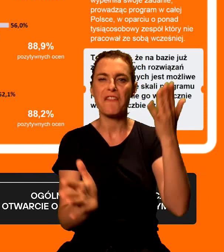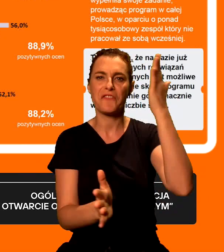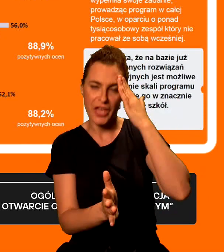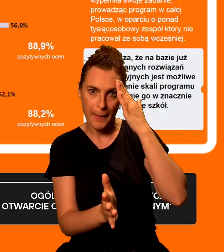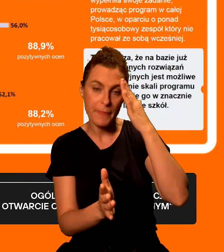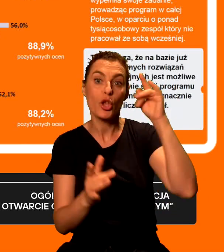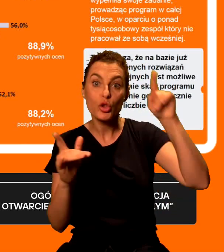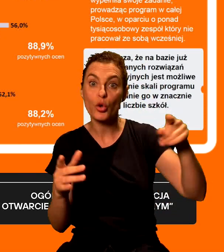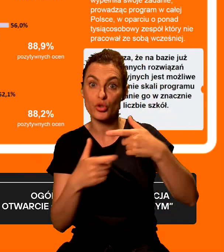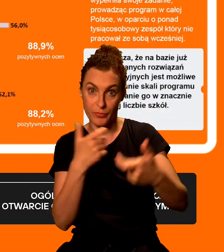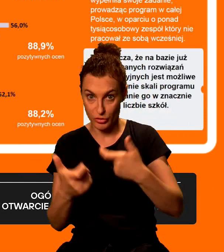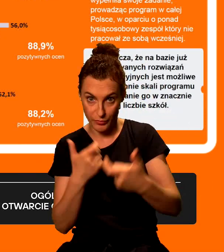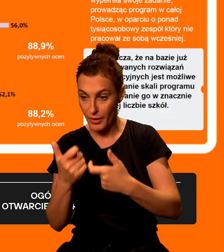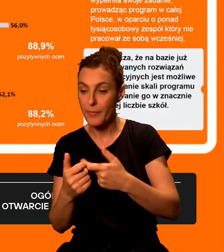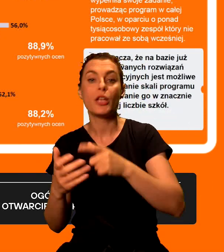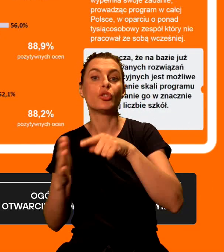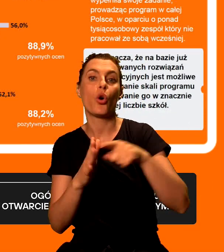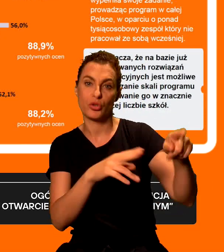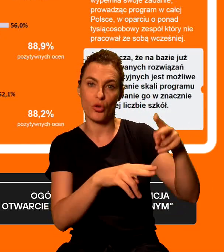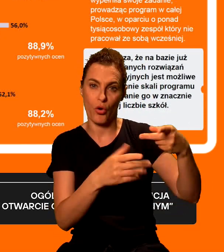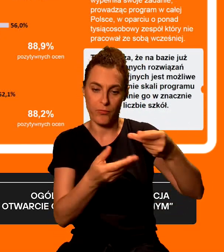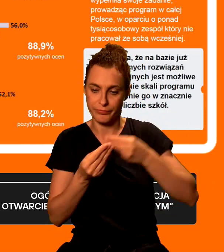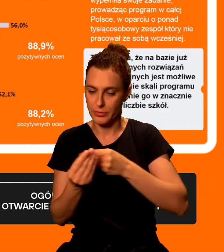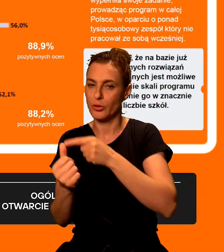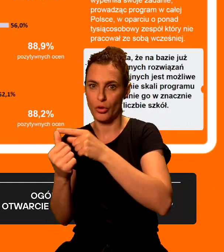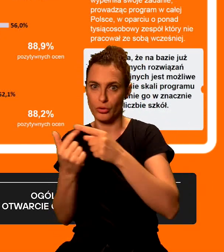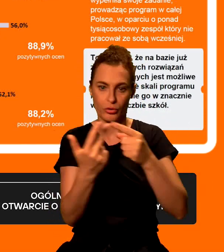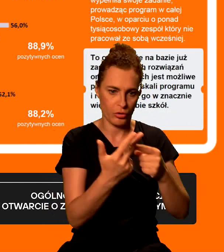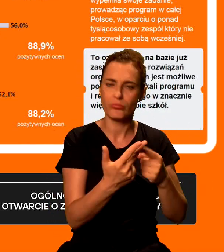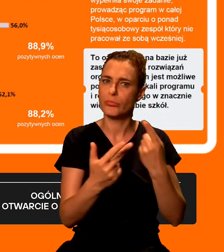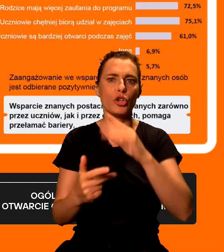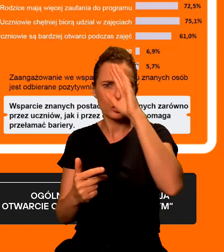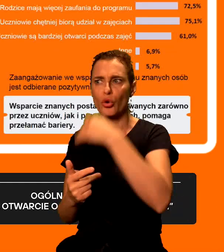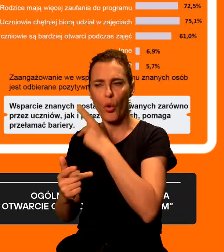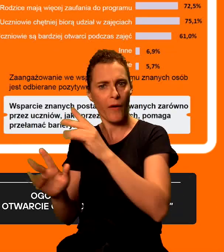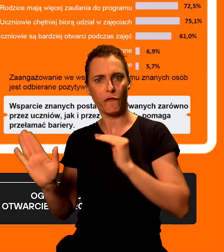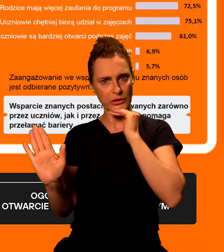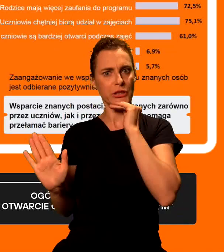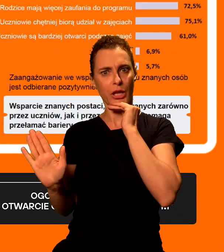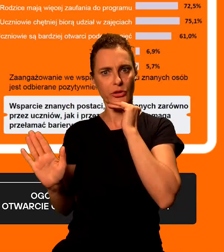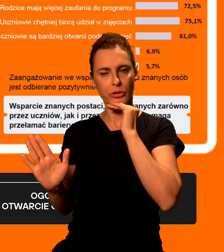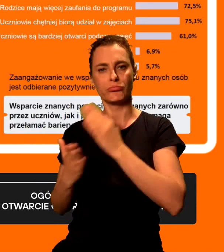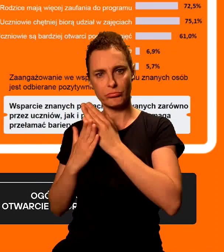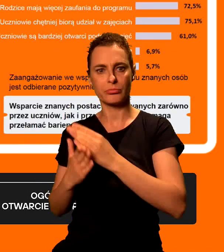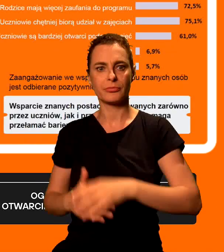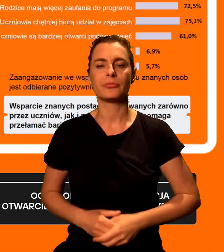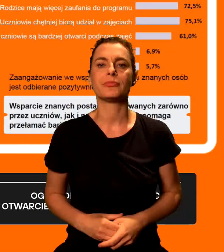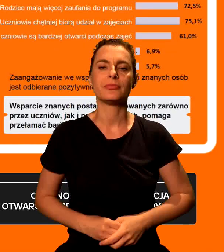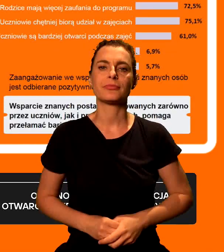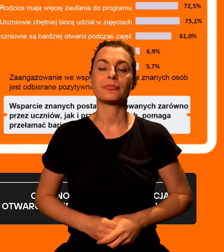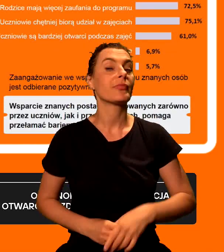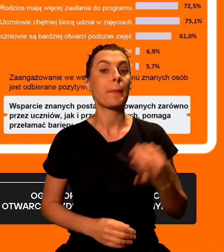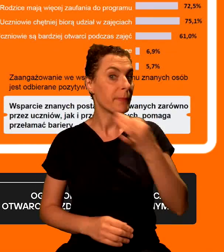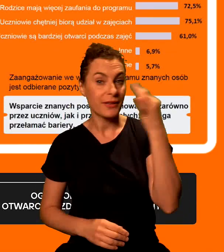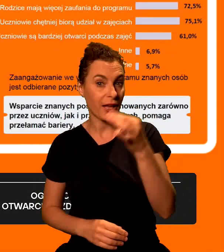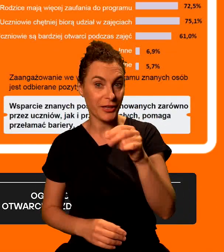model działania, który UNOESA wprowadziła, jest wystarczający dla większości szkół, żeby sobie radziły. I zapytaliśmy jeszcze jedną rzecz. Czy to